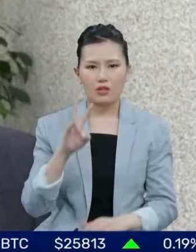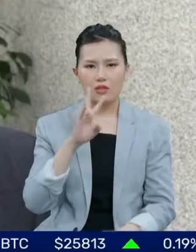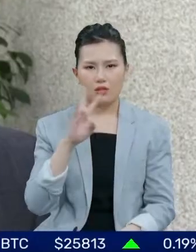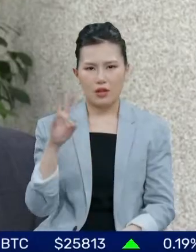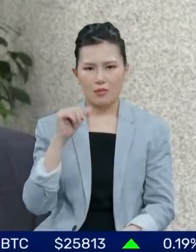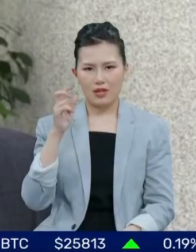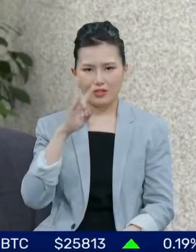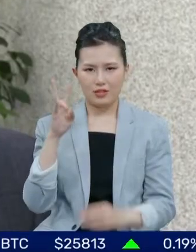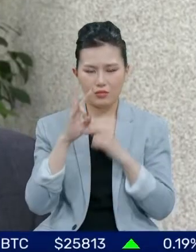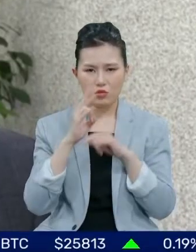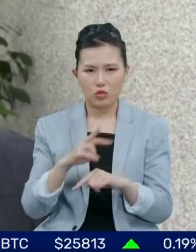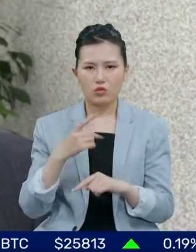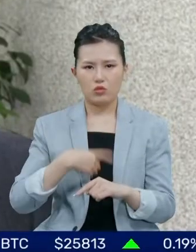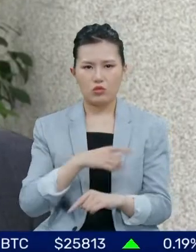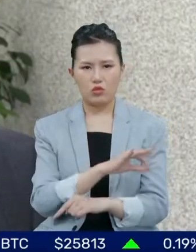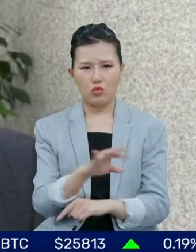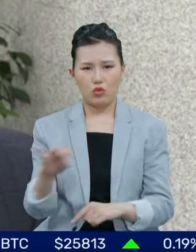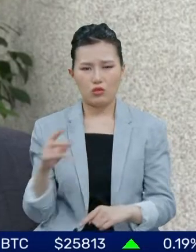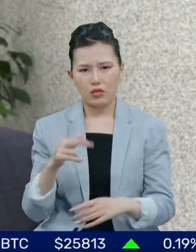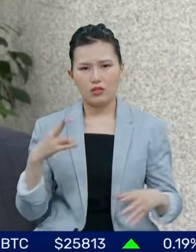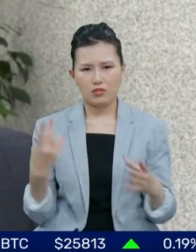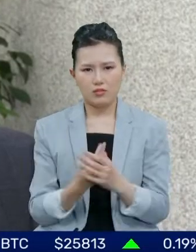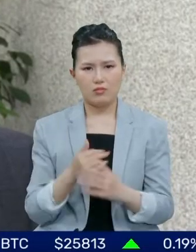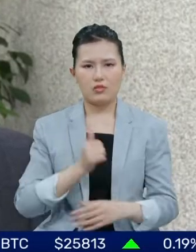одоо идэвхжүүлэх ийм зорилгоор